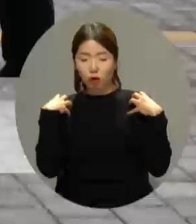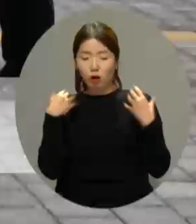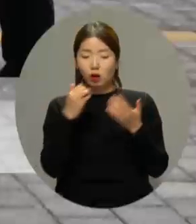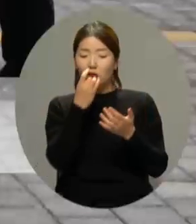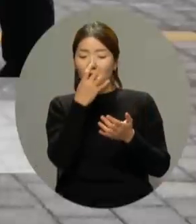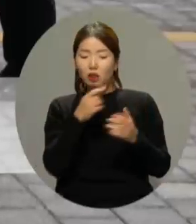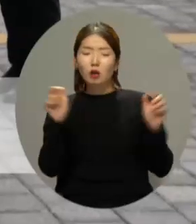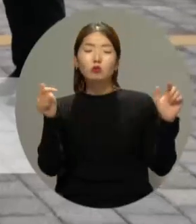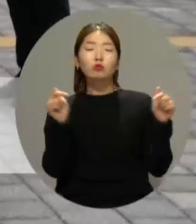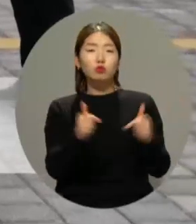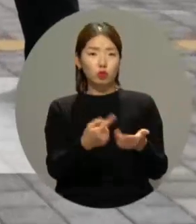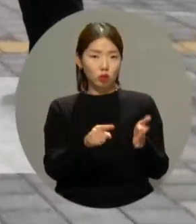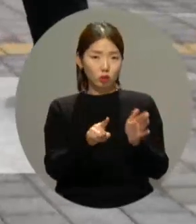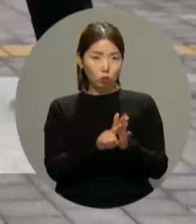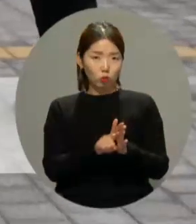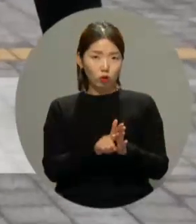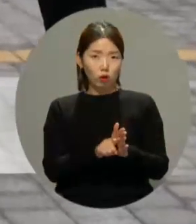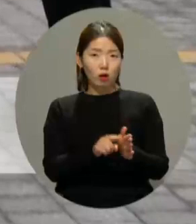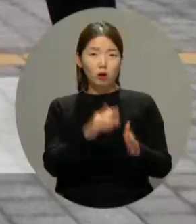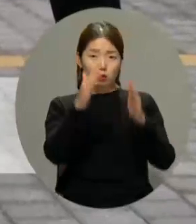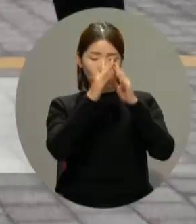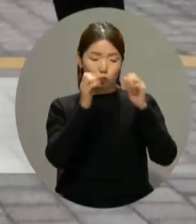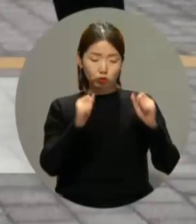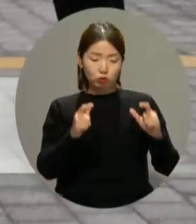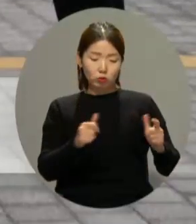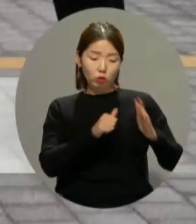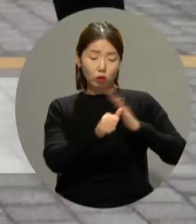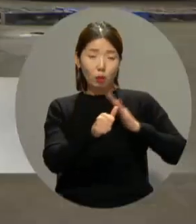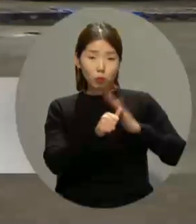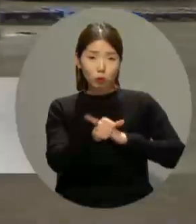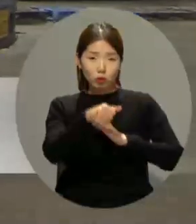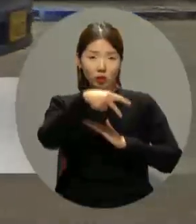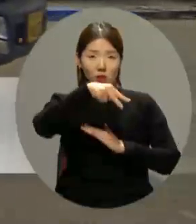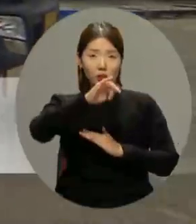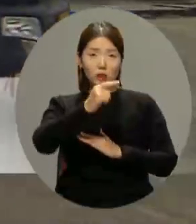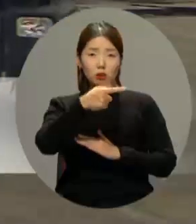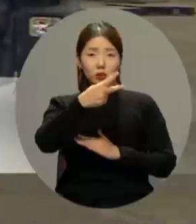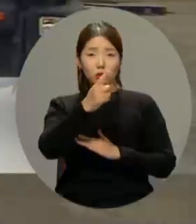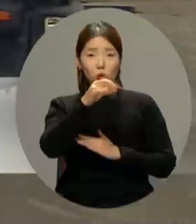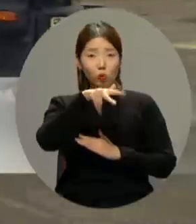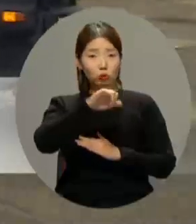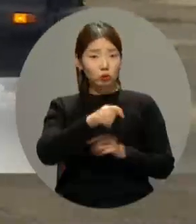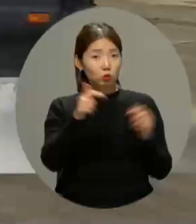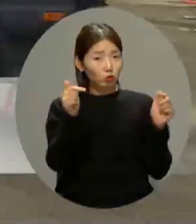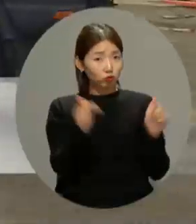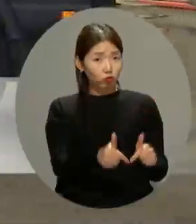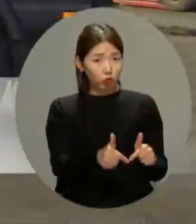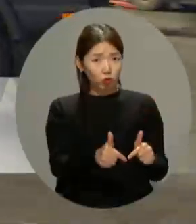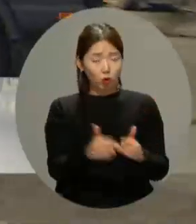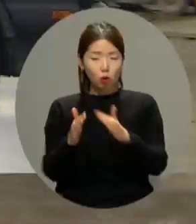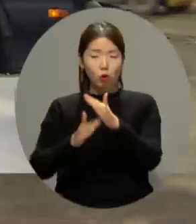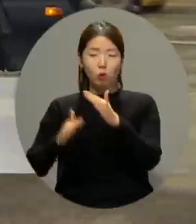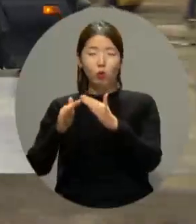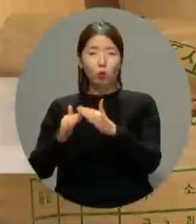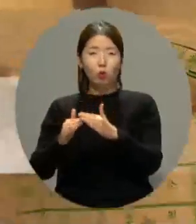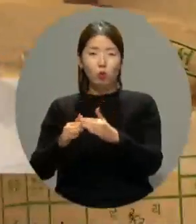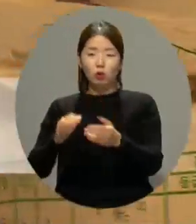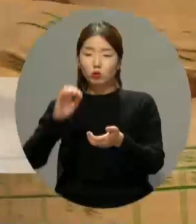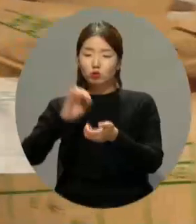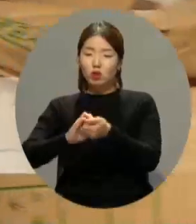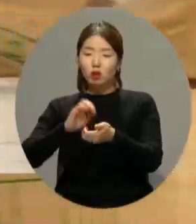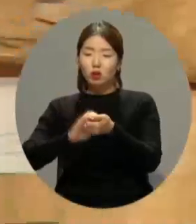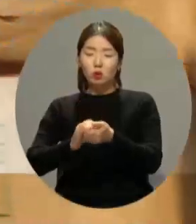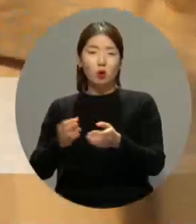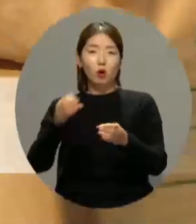생산량 감축을 위해 다수학 품종이자 전북대표 품종인 신동진의 보급을 중단하고 공공비축 및 매입